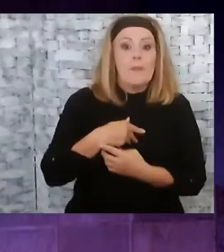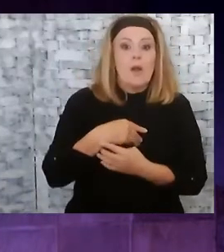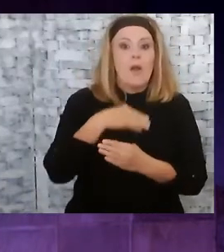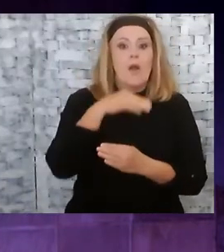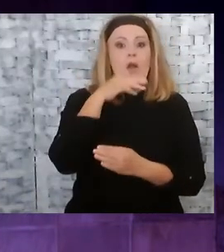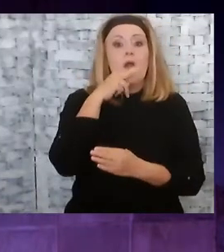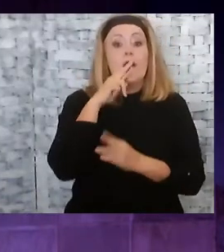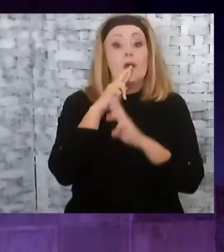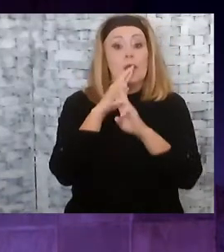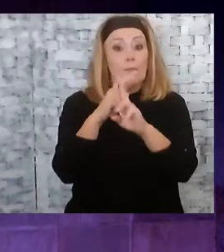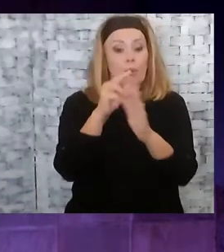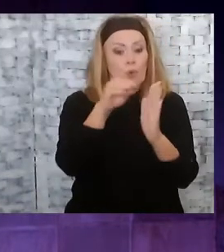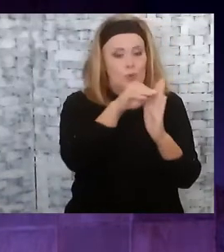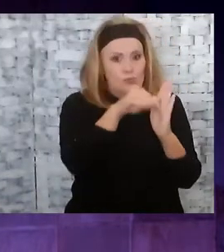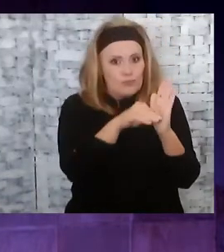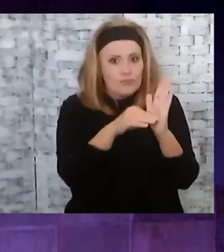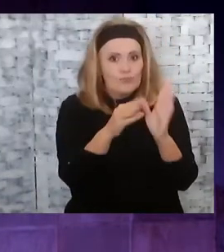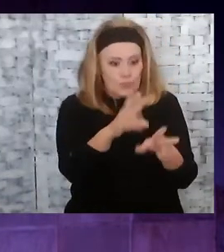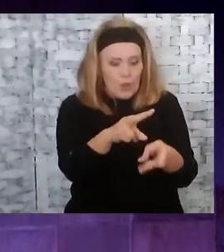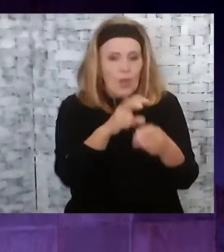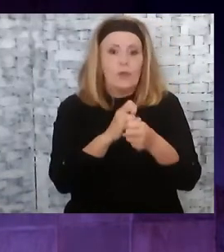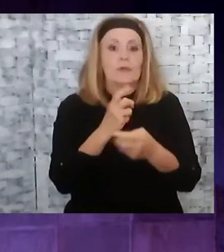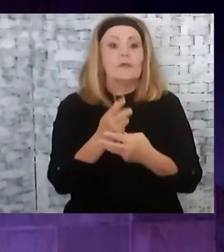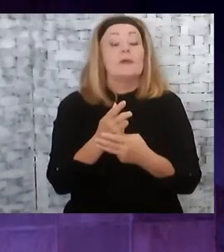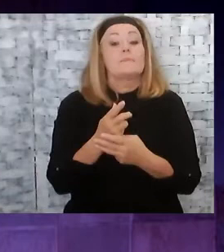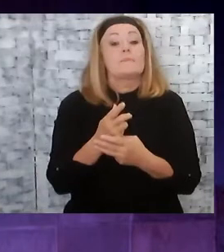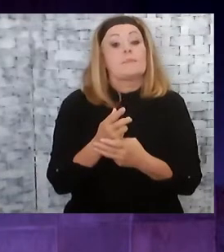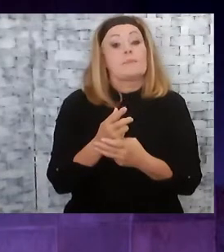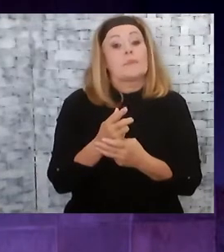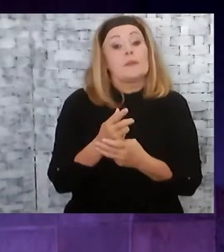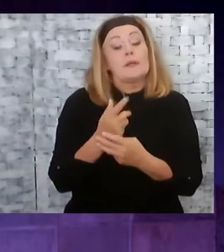is 'n rapport, Laerskool Labiaans,